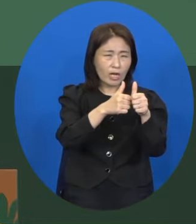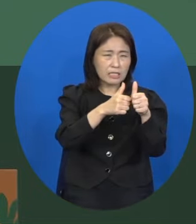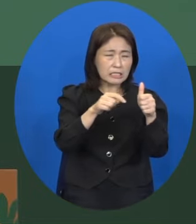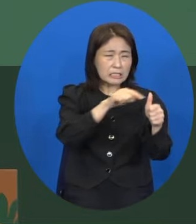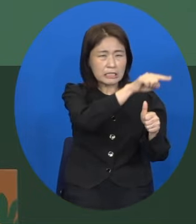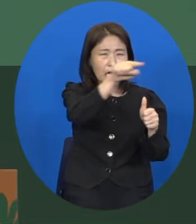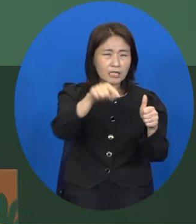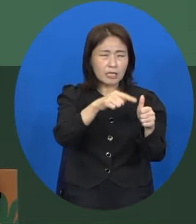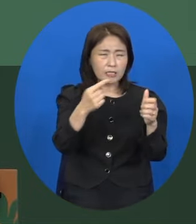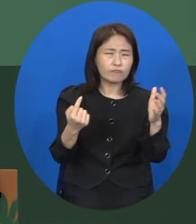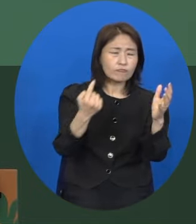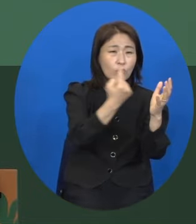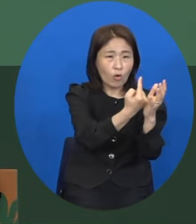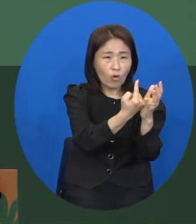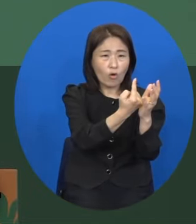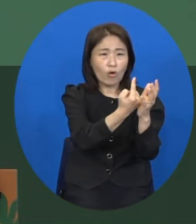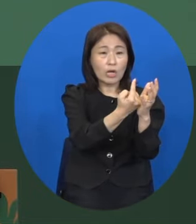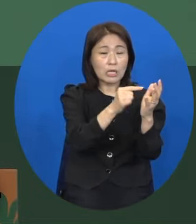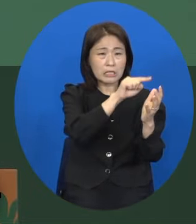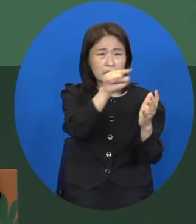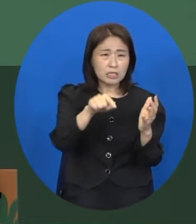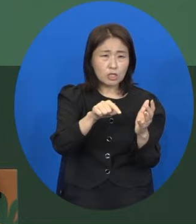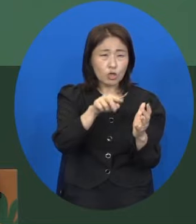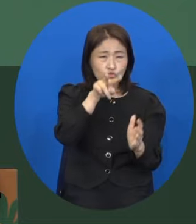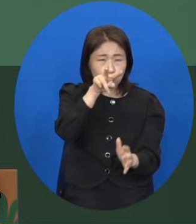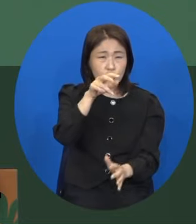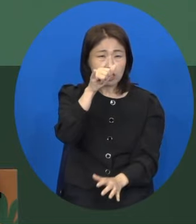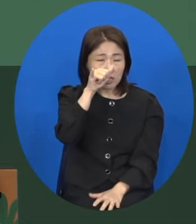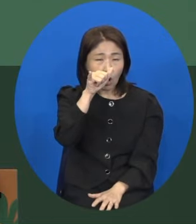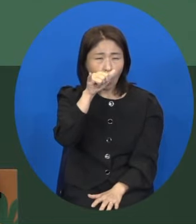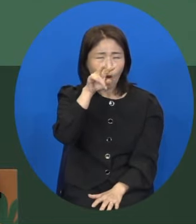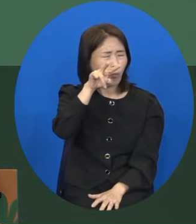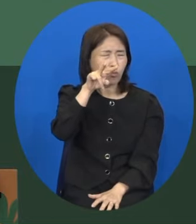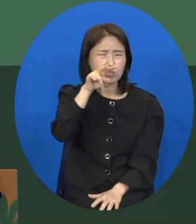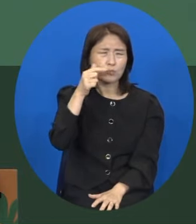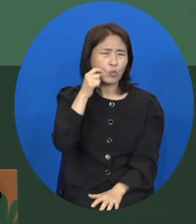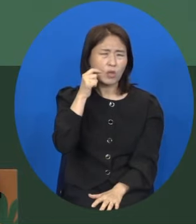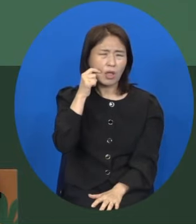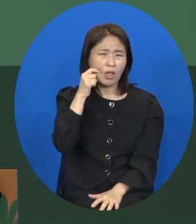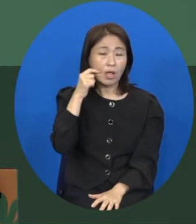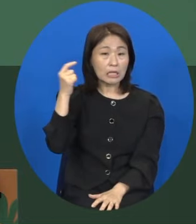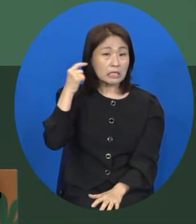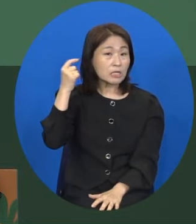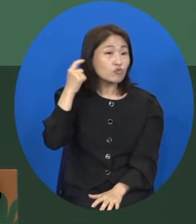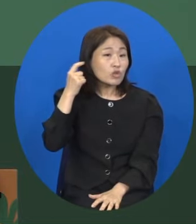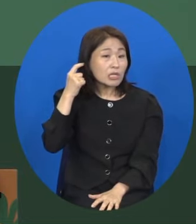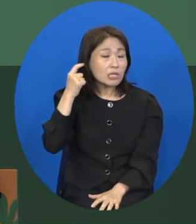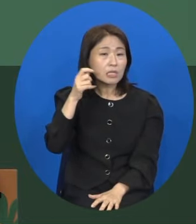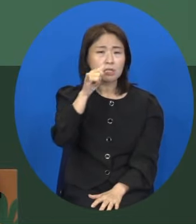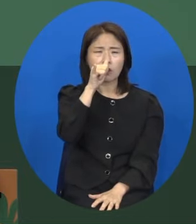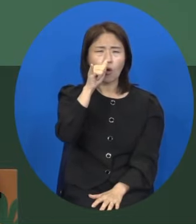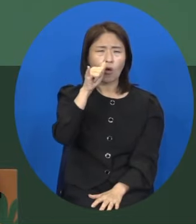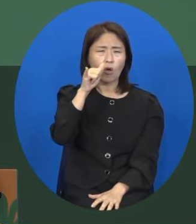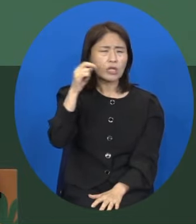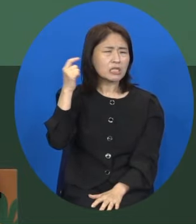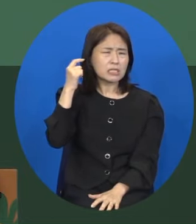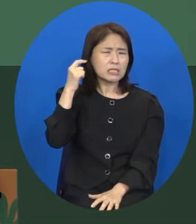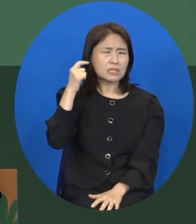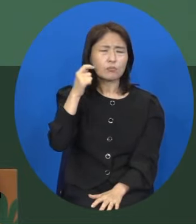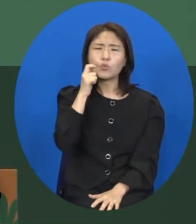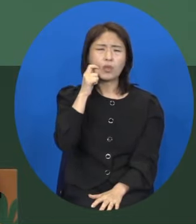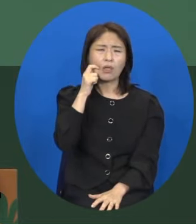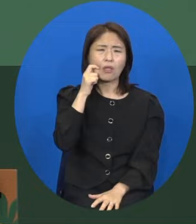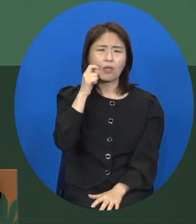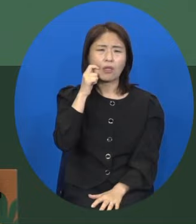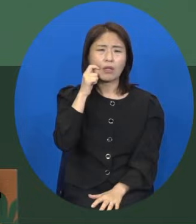중에 거하는도다. 그들은 볼 눈이 있어도 보지 아니하고 들을 귀가 있어도 듣지